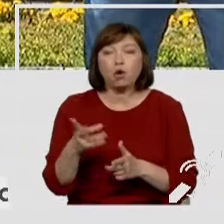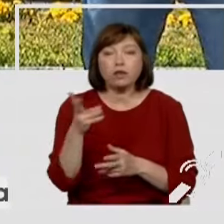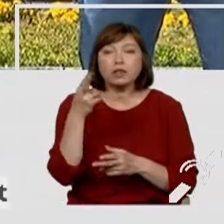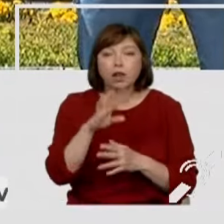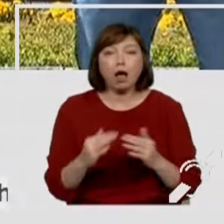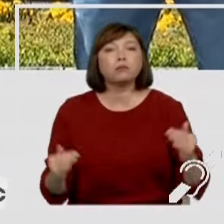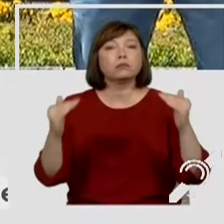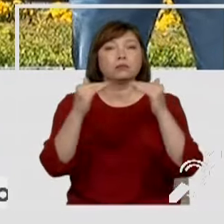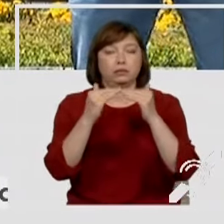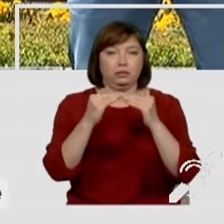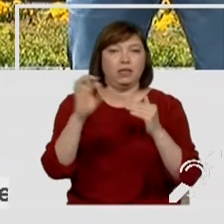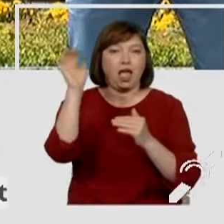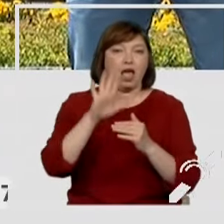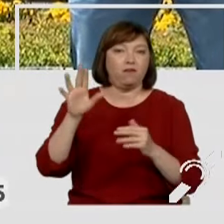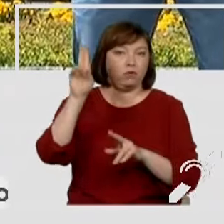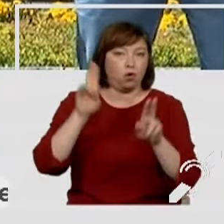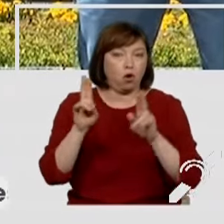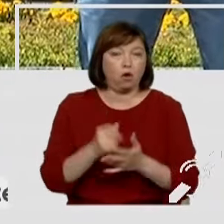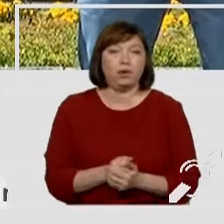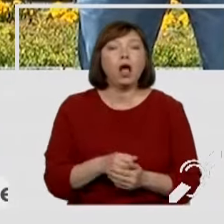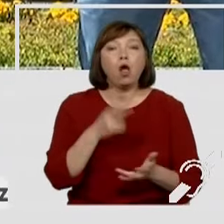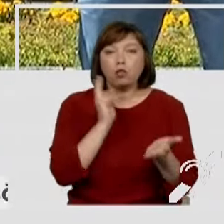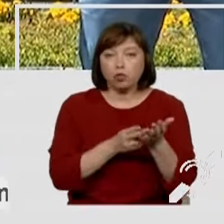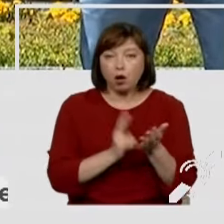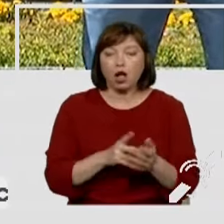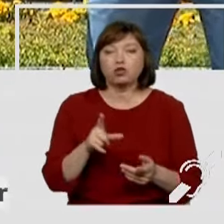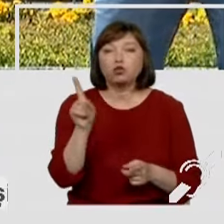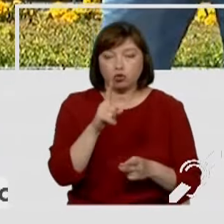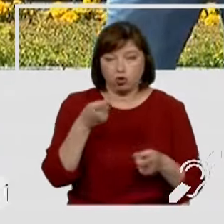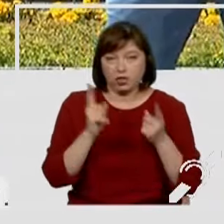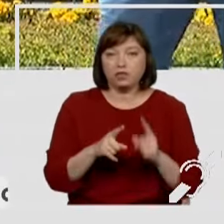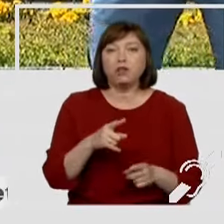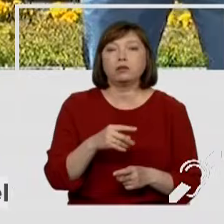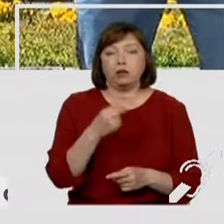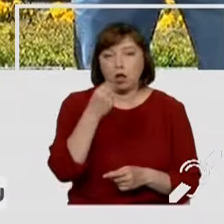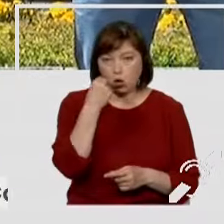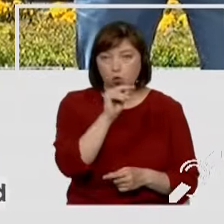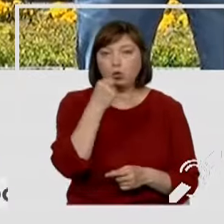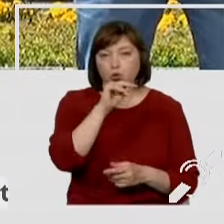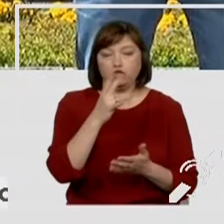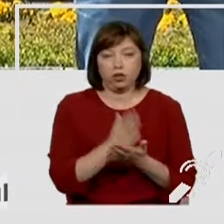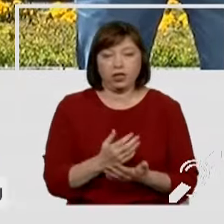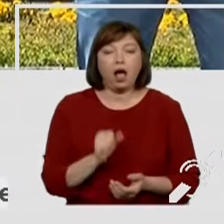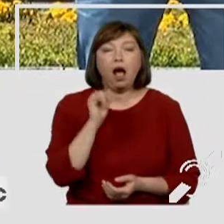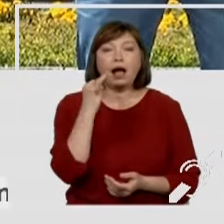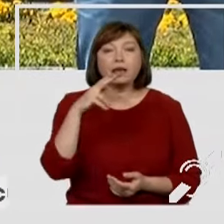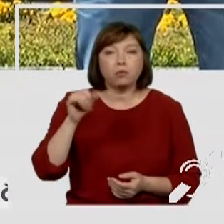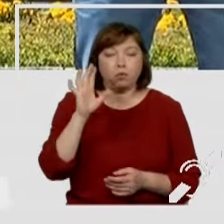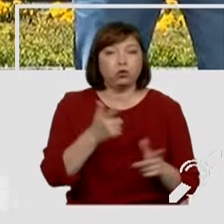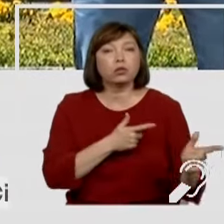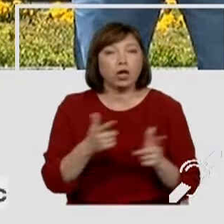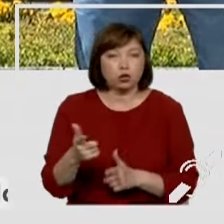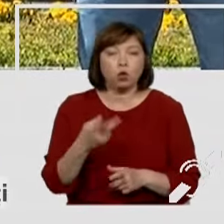multiple directive ale Uniunii Europene, vor da dovadă de consolidare și eficacitate sporită. AIPA va fi pregătită